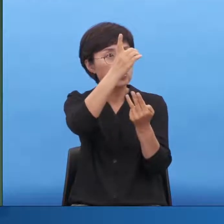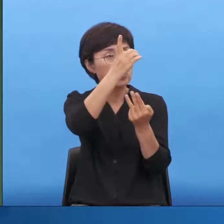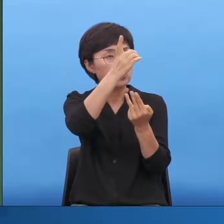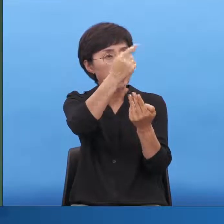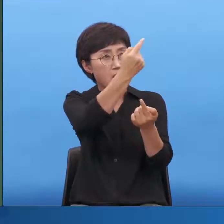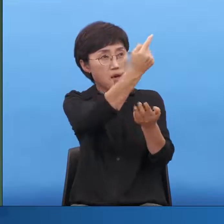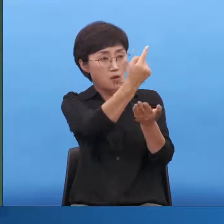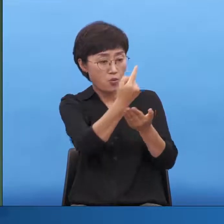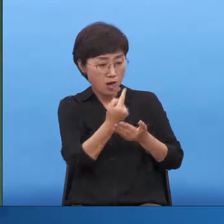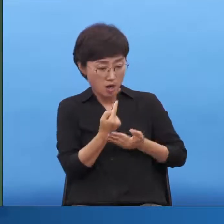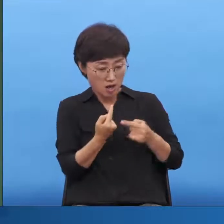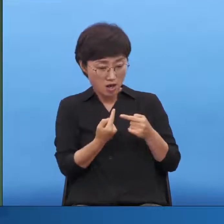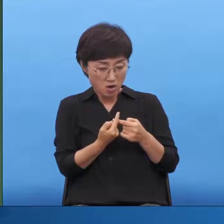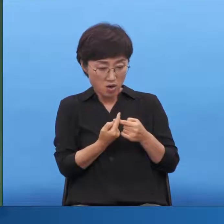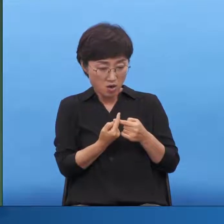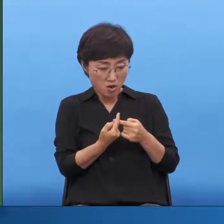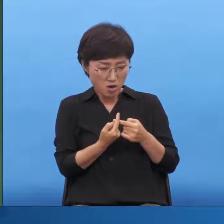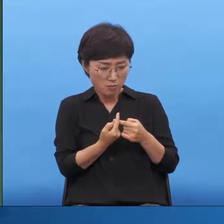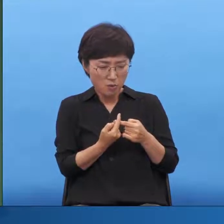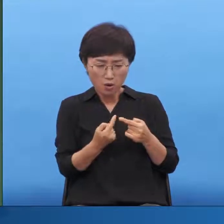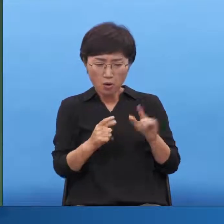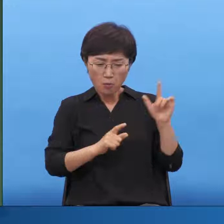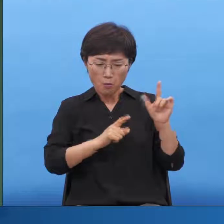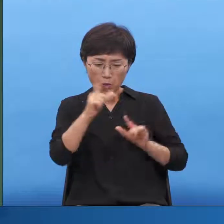나잖아요. 그게 맞잖아요.